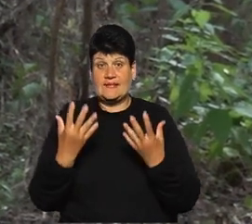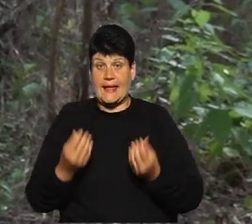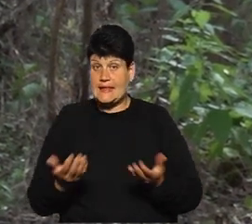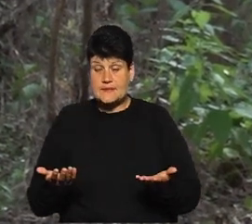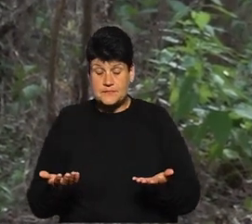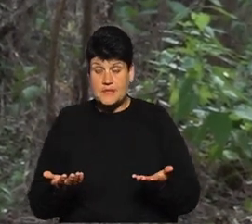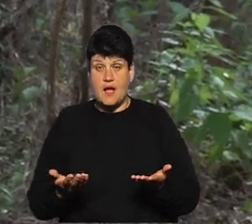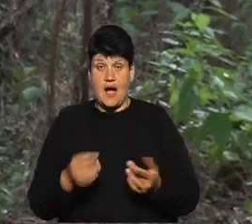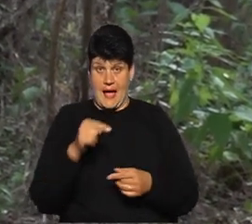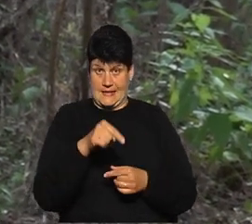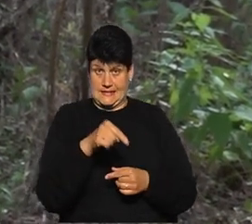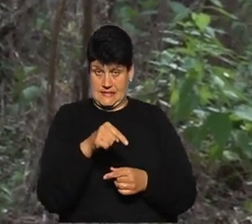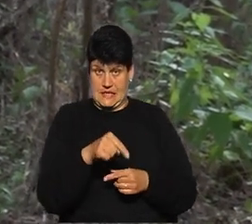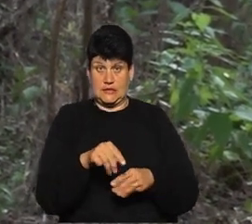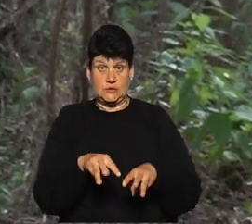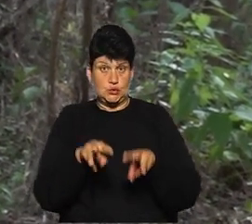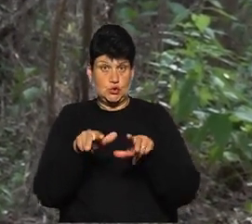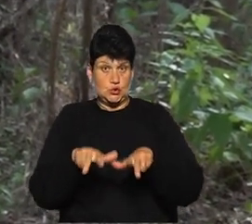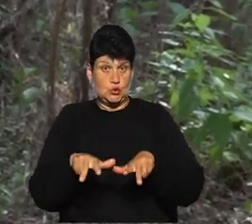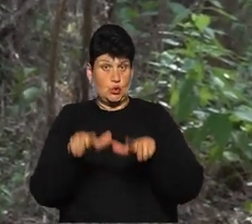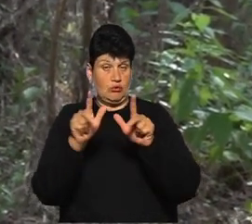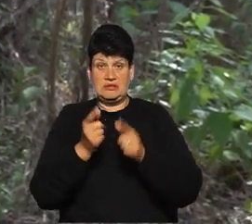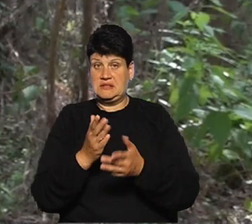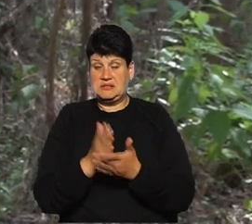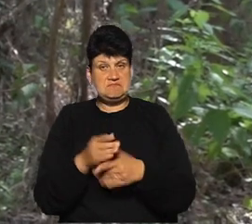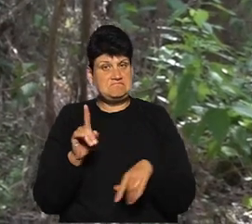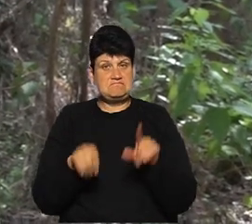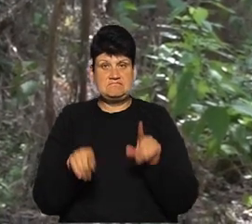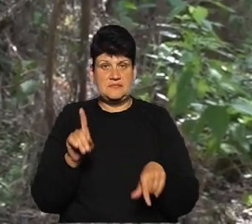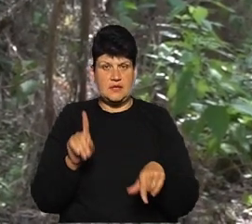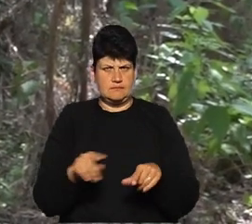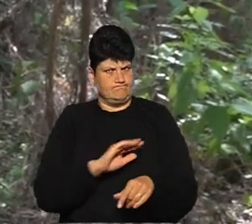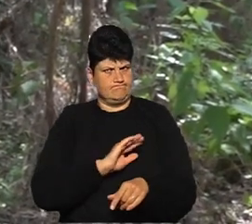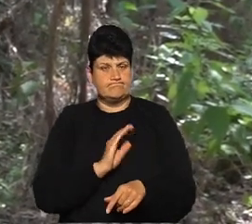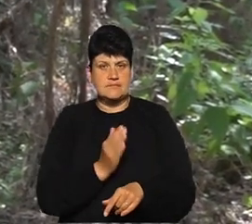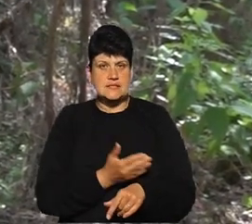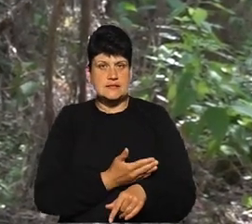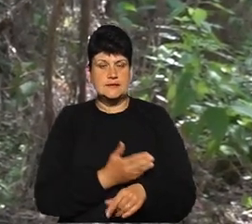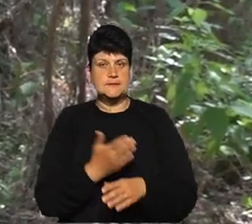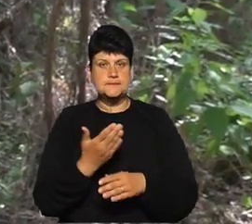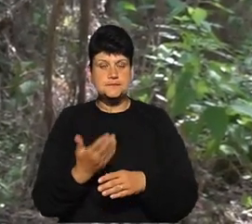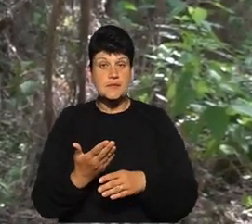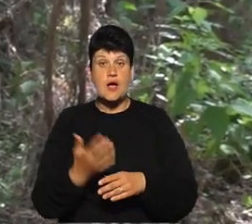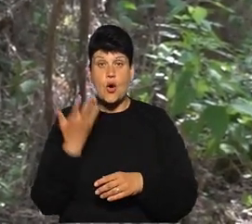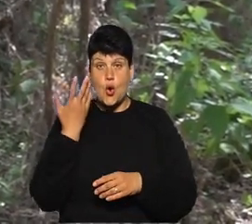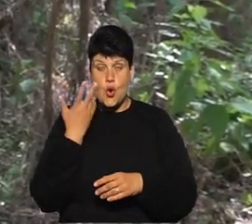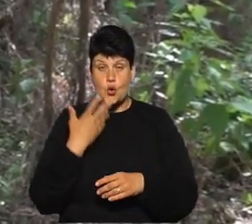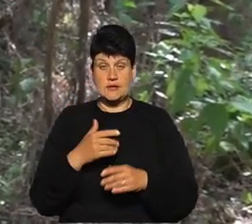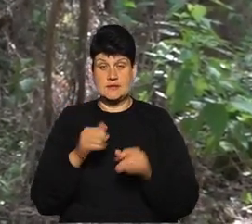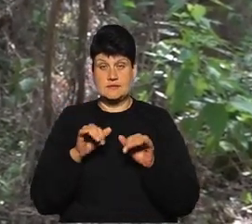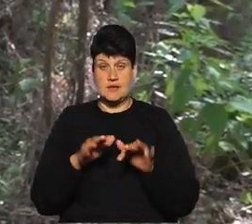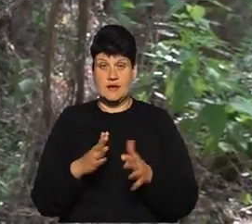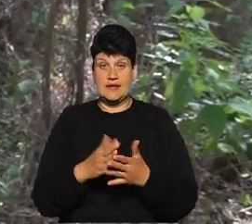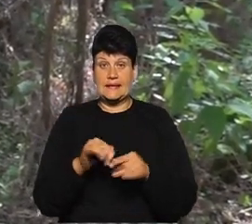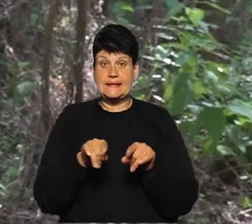Даний є надзвичайно рідкісною і потужною машиною, коли діло обстоїть так, що